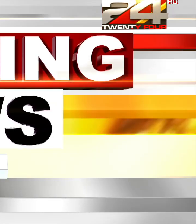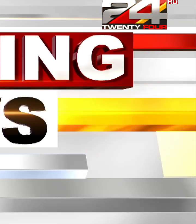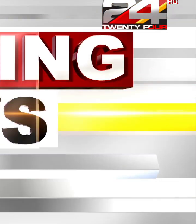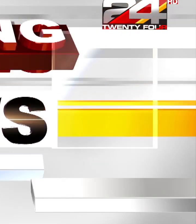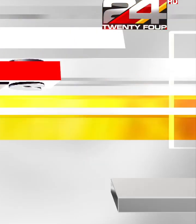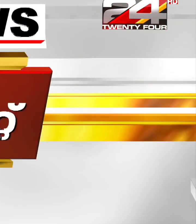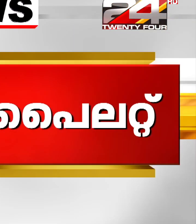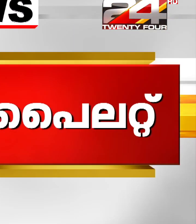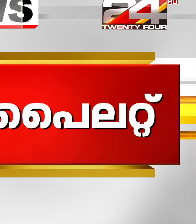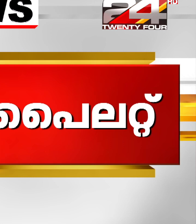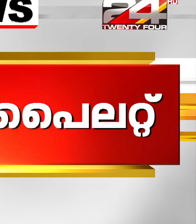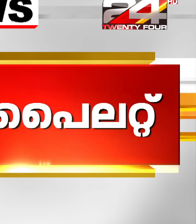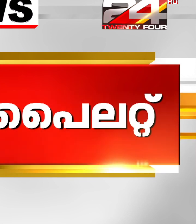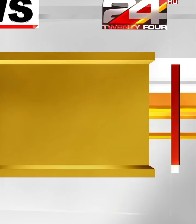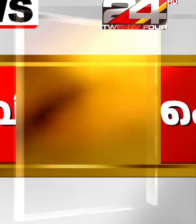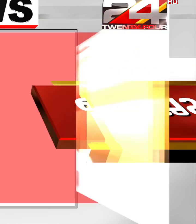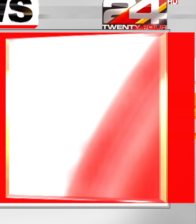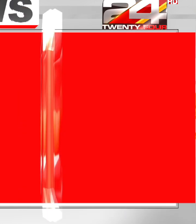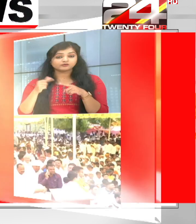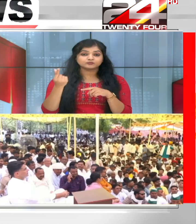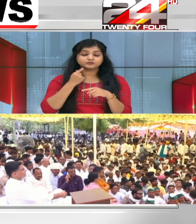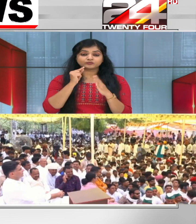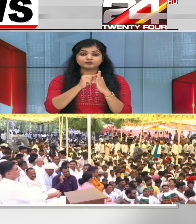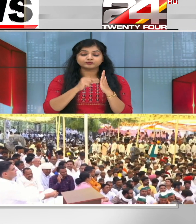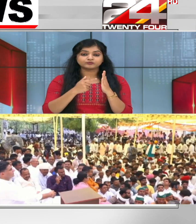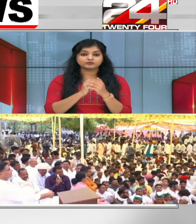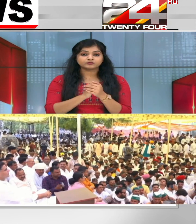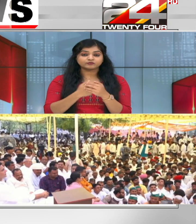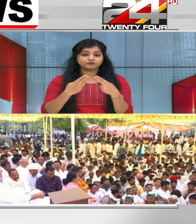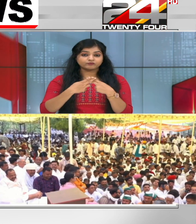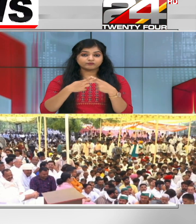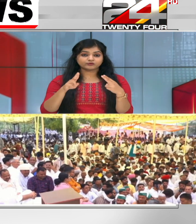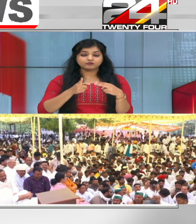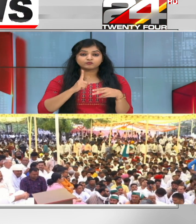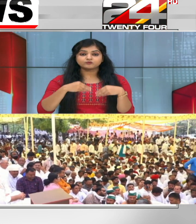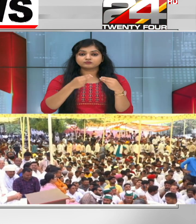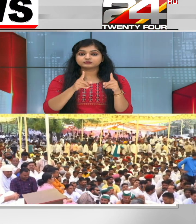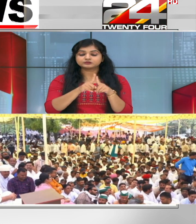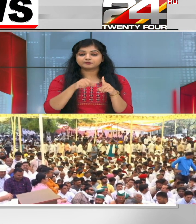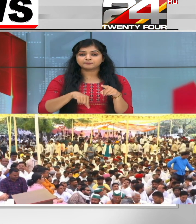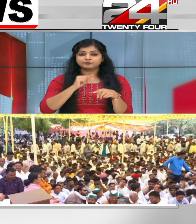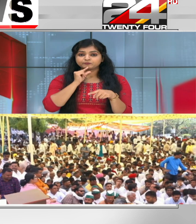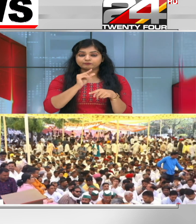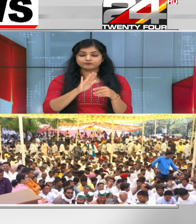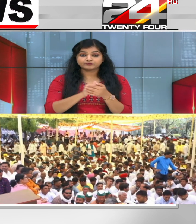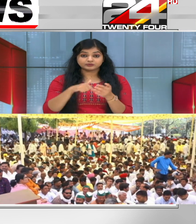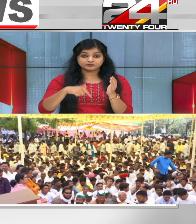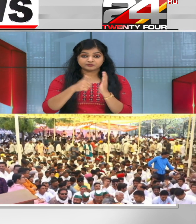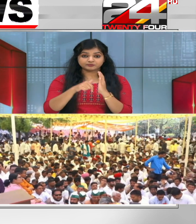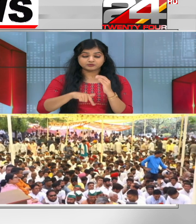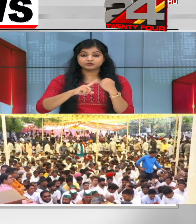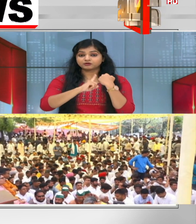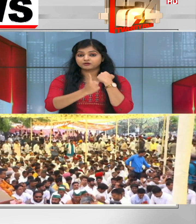പൈലറ്റ് ഉറപ്പിച്ചു പറയുന്നത് മാത്രമല്ല പ്രജിൻ, ഇപ്പോൾ പൈലറ്റ് അന്ത്യശാസനം എന്ന രൂപത്തിലേക്ക് ഈ മാസം